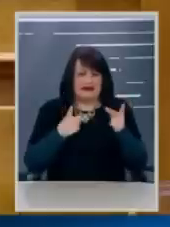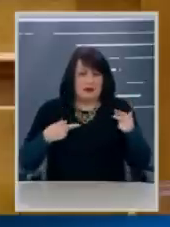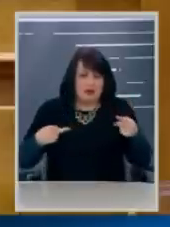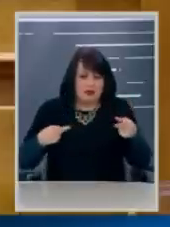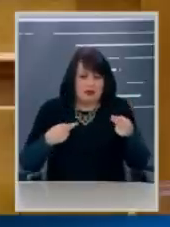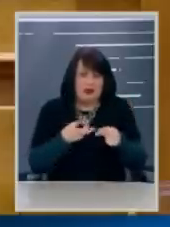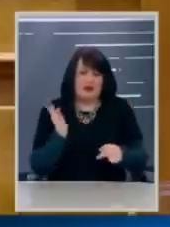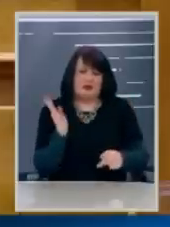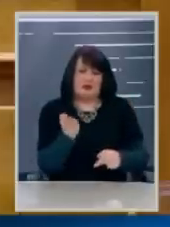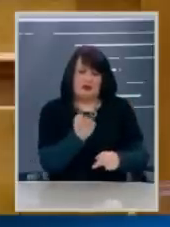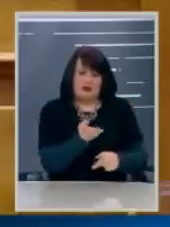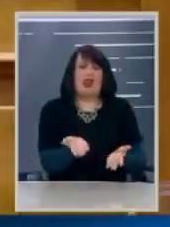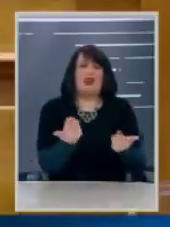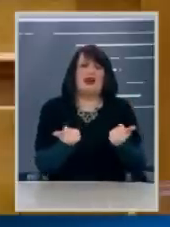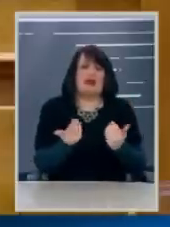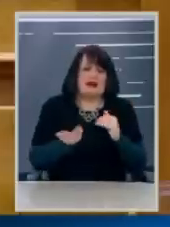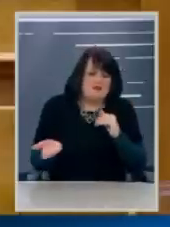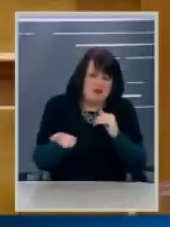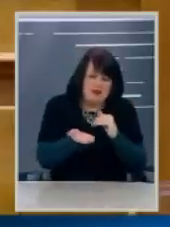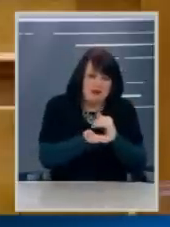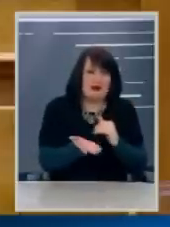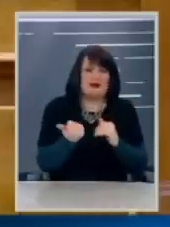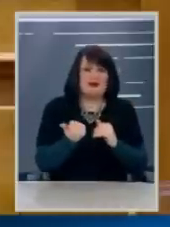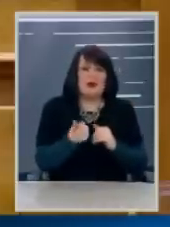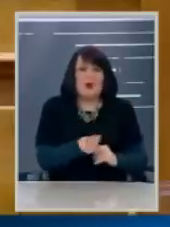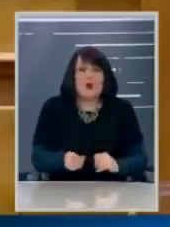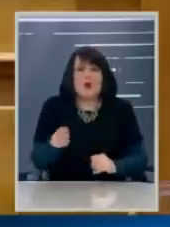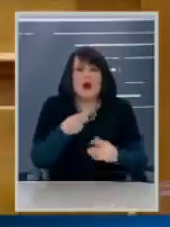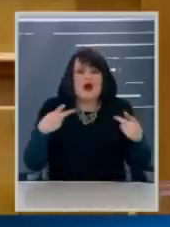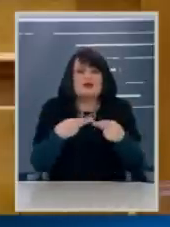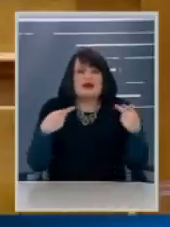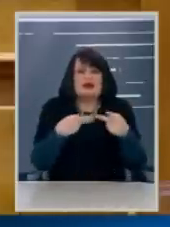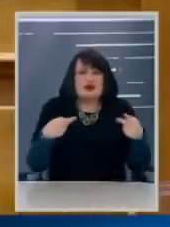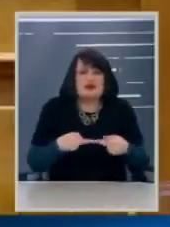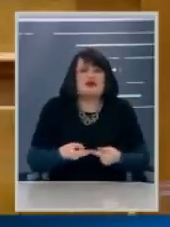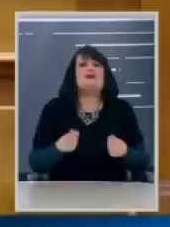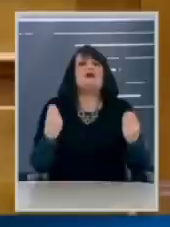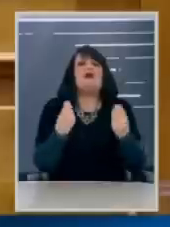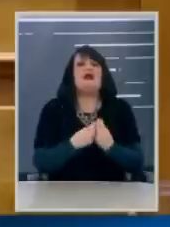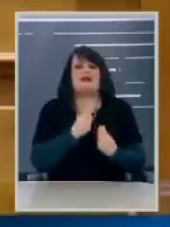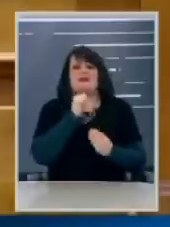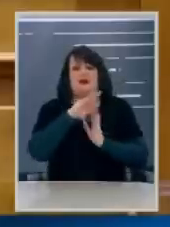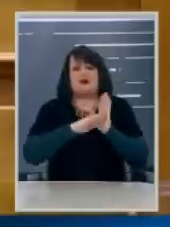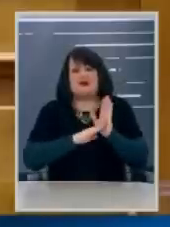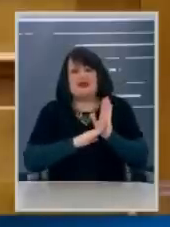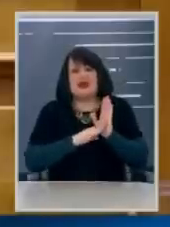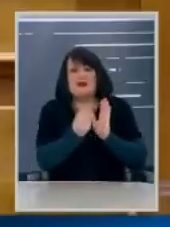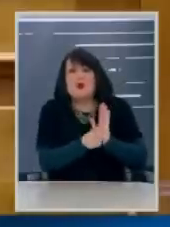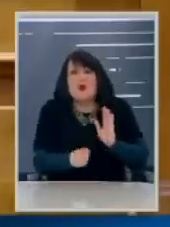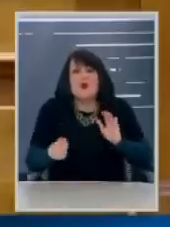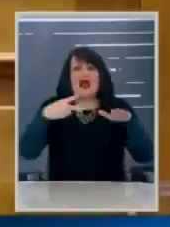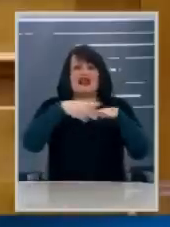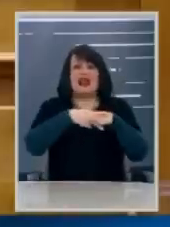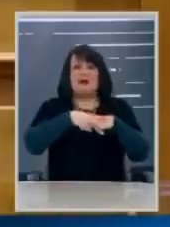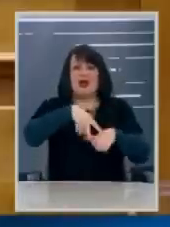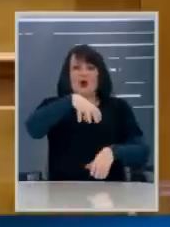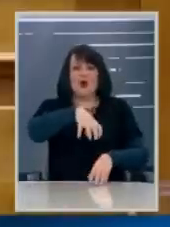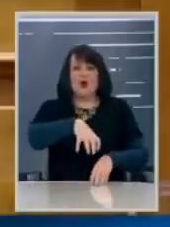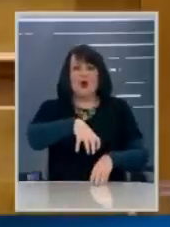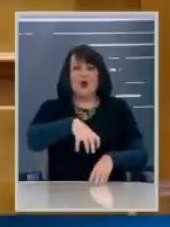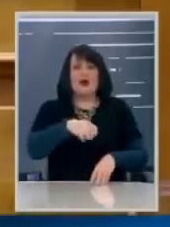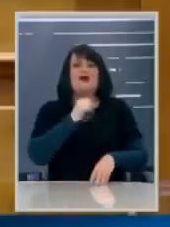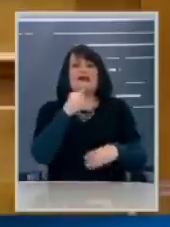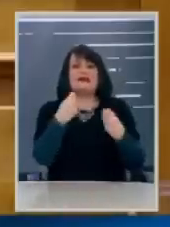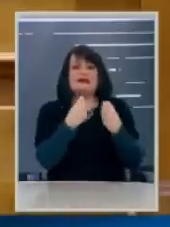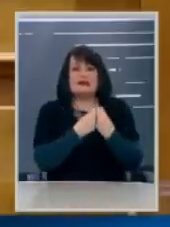είναι συνταγματικοί, ούτε οι υπερκόφτες είναι συνταγματικοί, ούτε τα υπερταμεία είναι